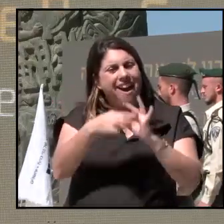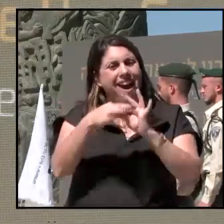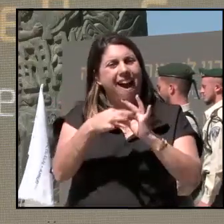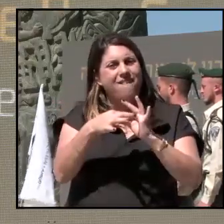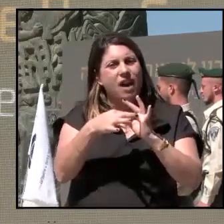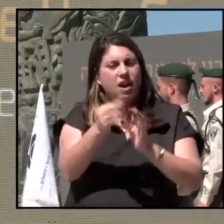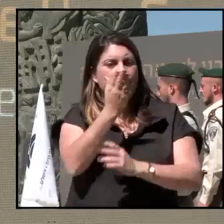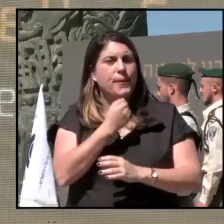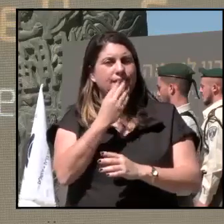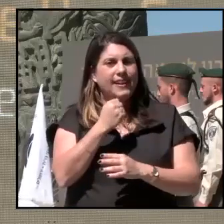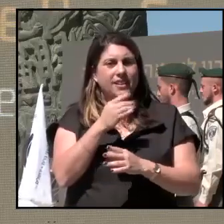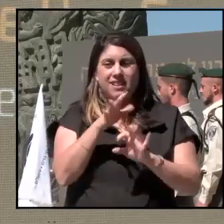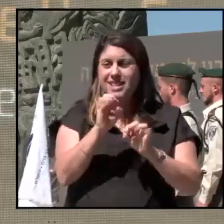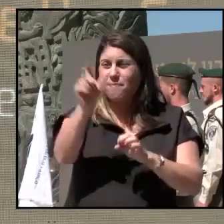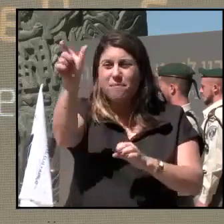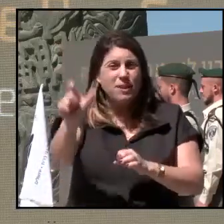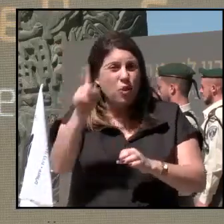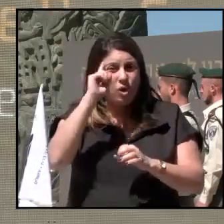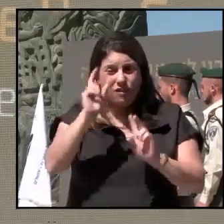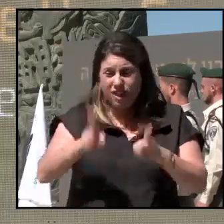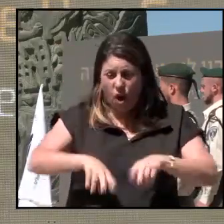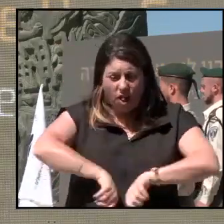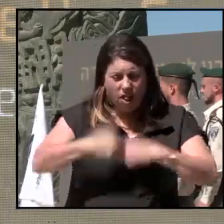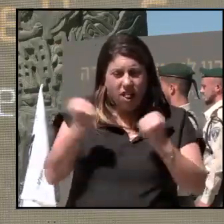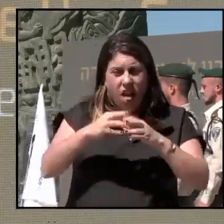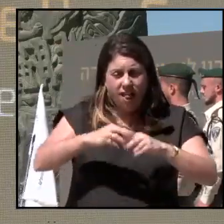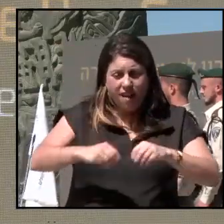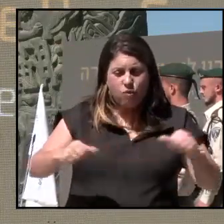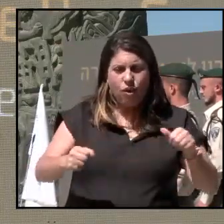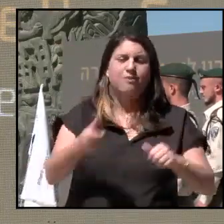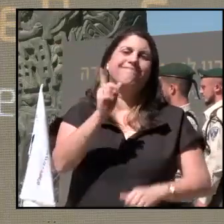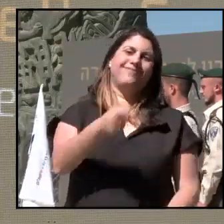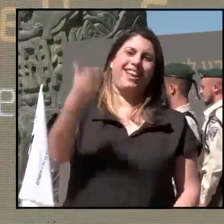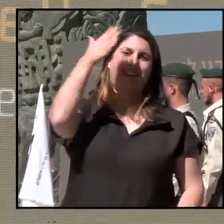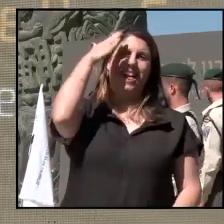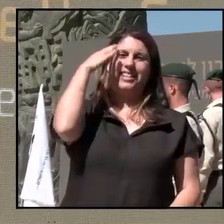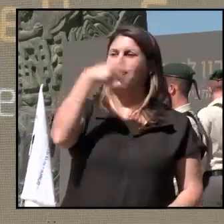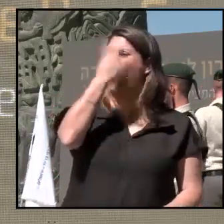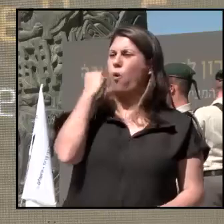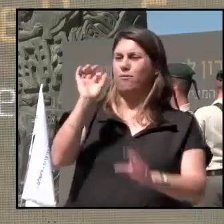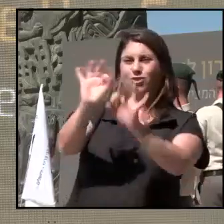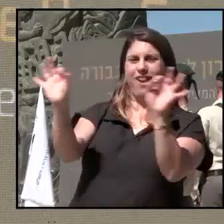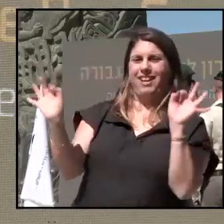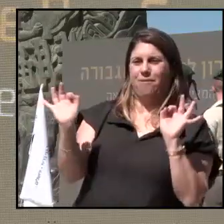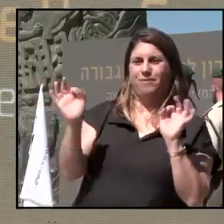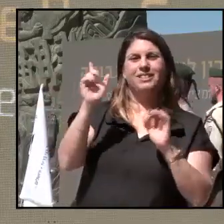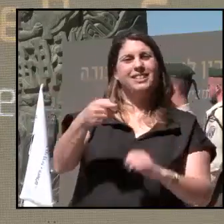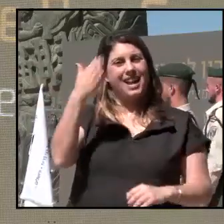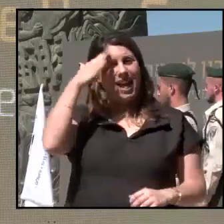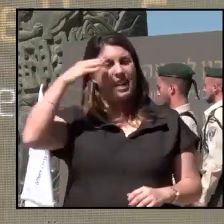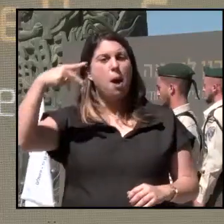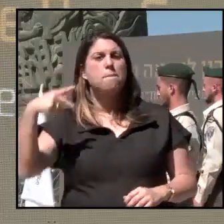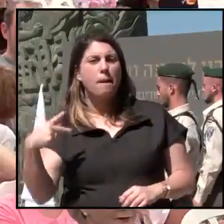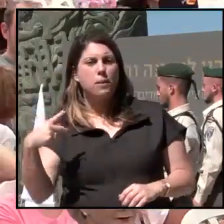אם מישהו חושב שהוא יכול לפורר אותנו מבפנים, הוא צריך להכיר את ההורים שלכם, הוא צריך להכיר את פפוס